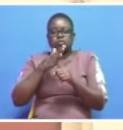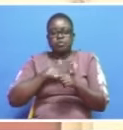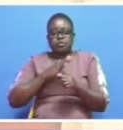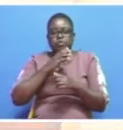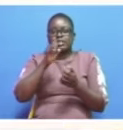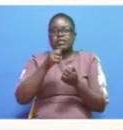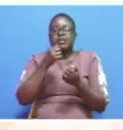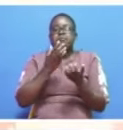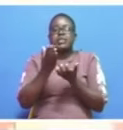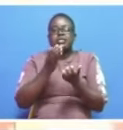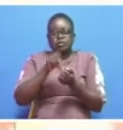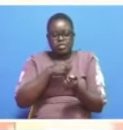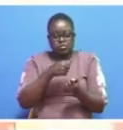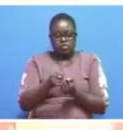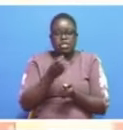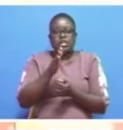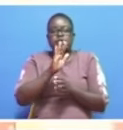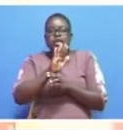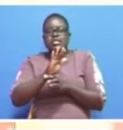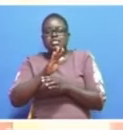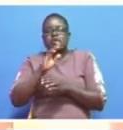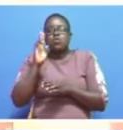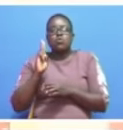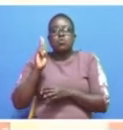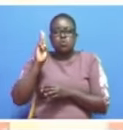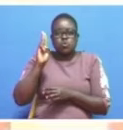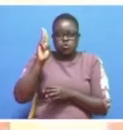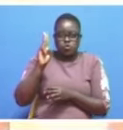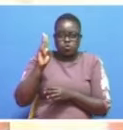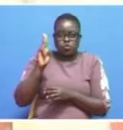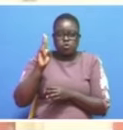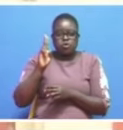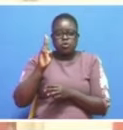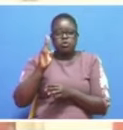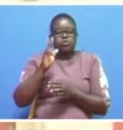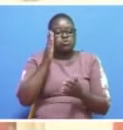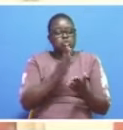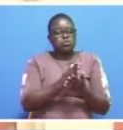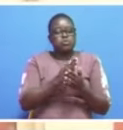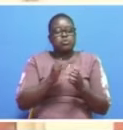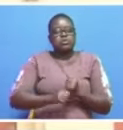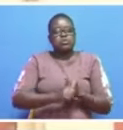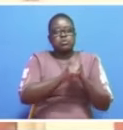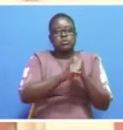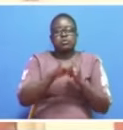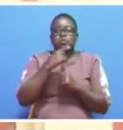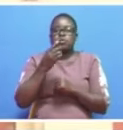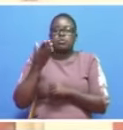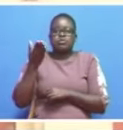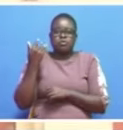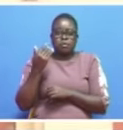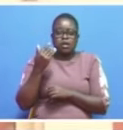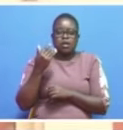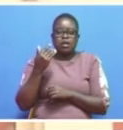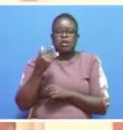ziliangamia. Sisi tunamuuliza tu Mheshimiwa Uhuru Kenyatta awache kusponsor aliyekuwa rais wa